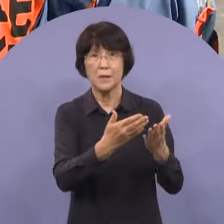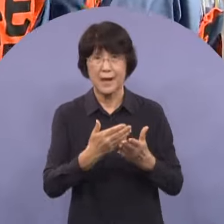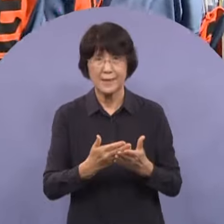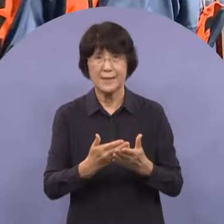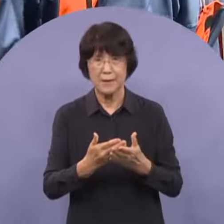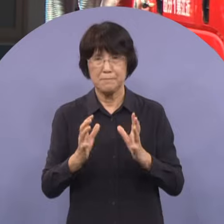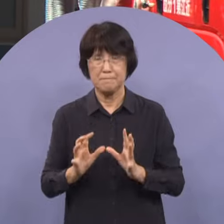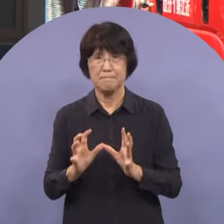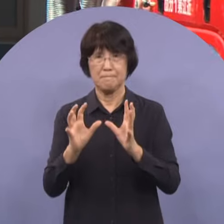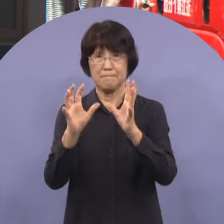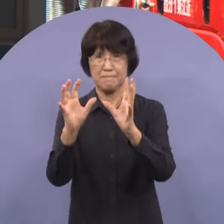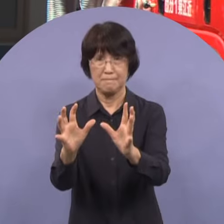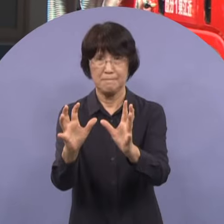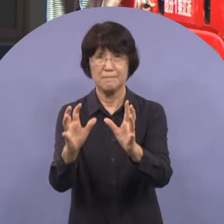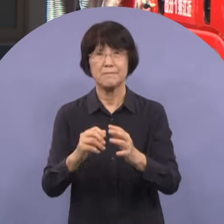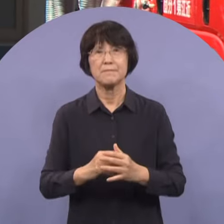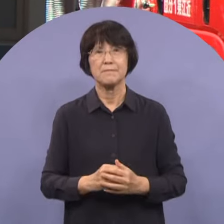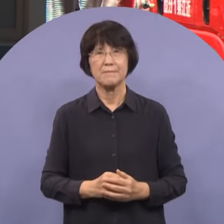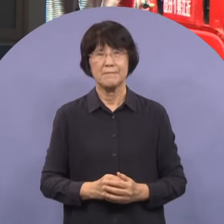と向かう。